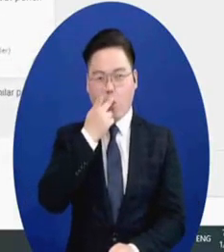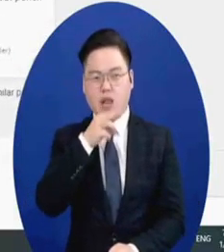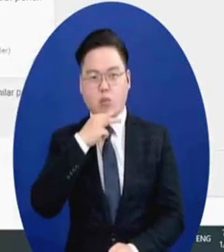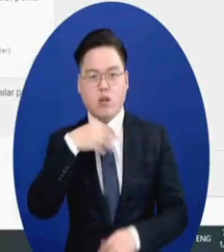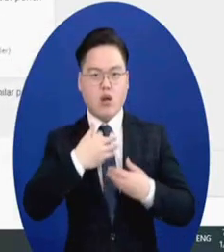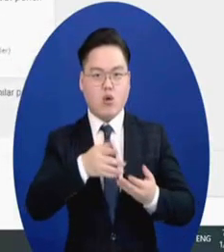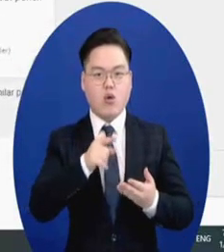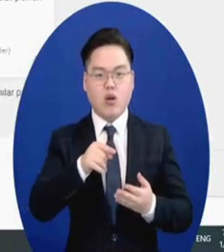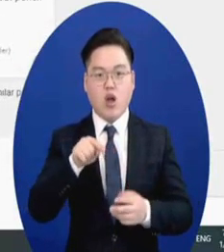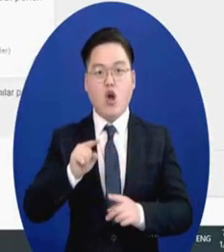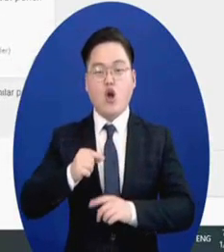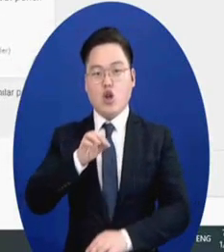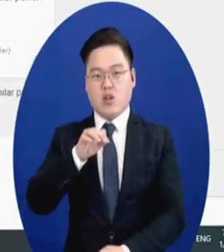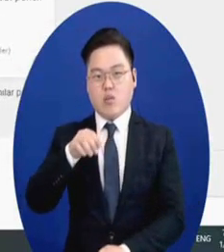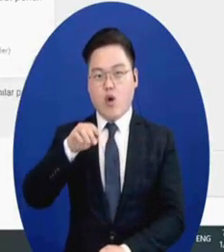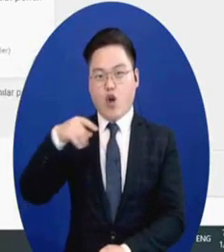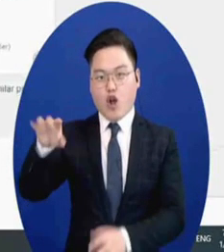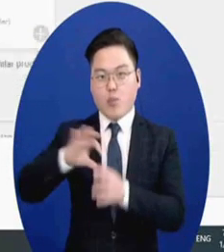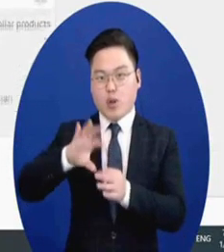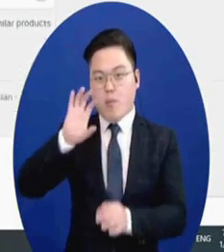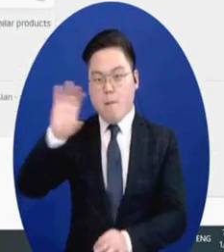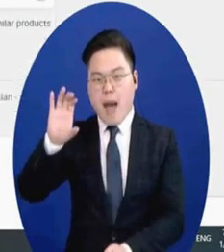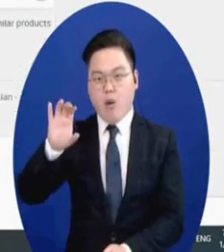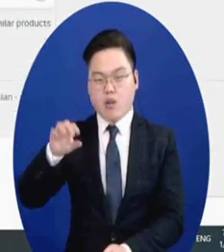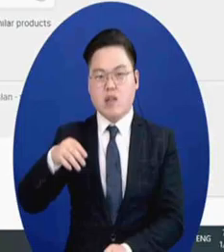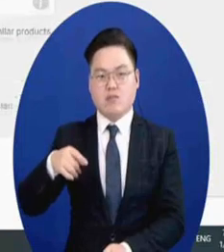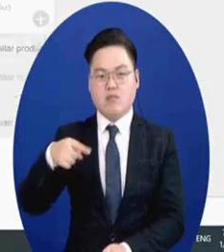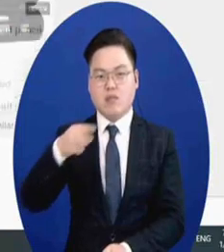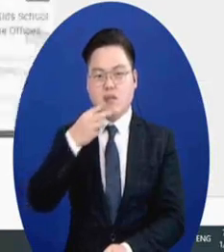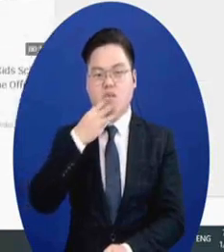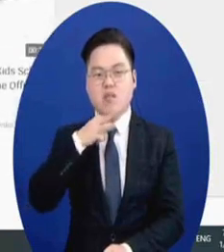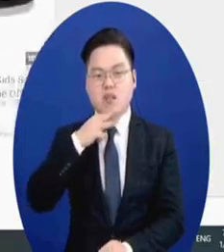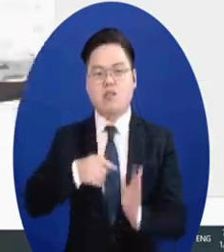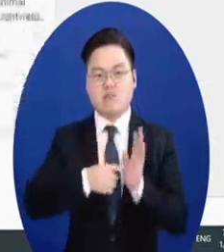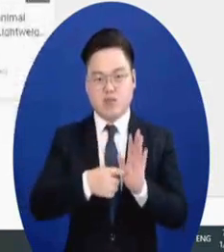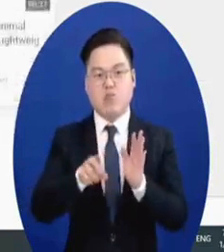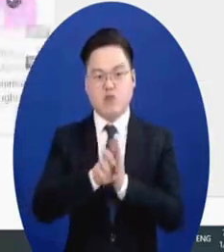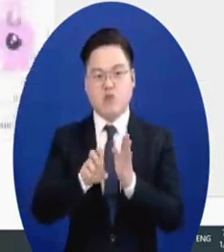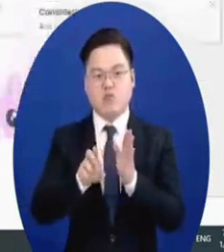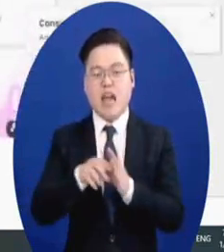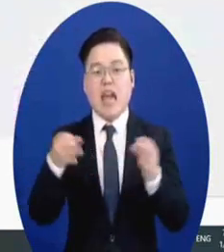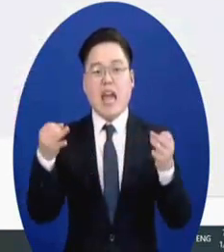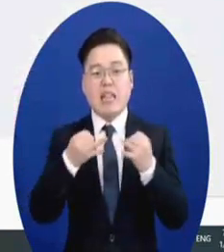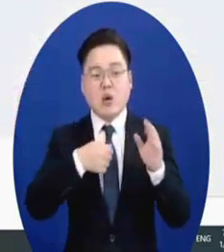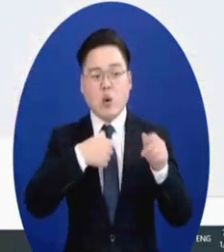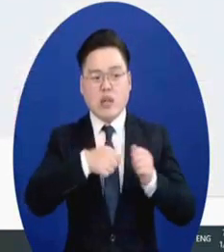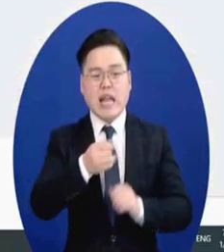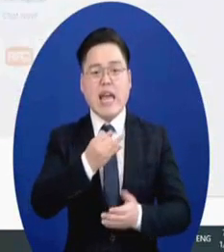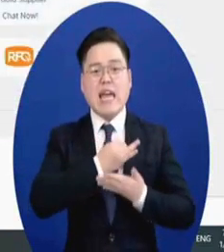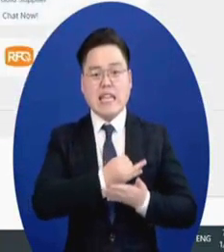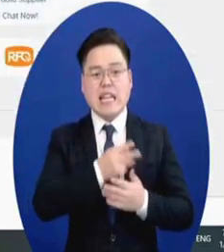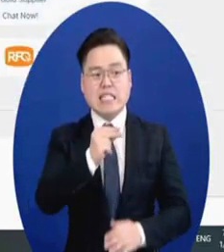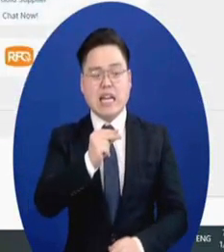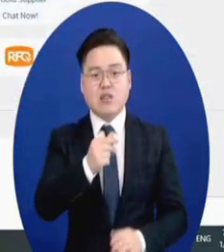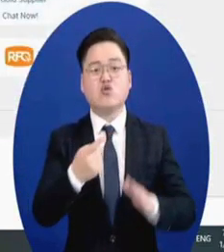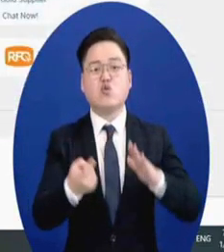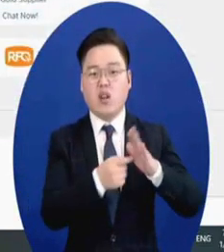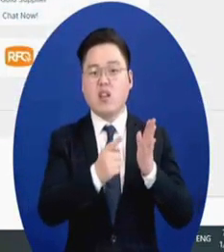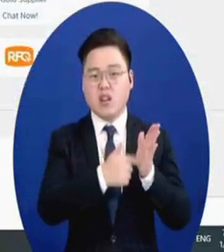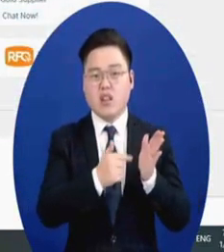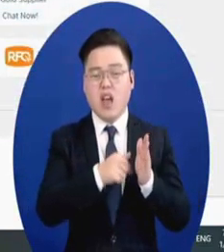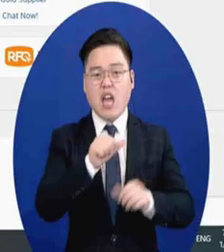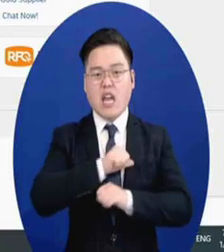өрсөлдөөн хэрэглэгчийн төлөө газар цагдаагийн байгууллагаас өгсөн тоо баримтаас харж болно. Интернет худалдаа бол итгэл чанар дээр суурилсан бизнес. Хэрэглэгчид хамгийн